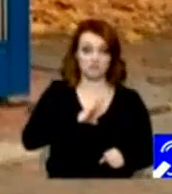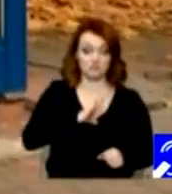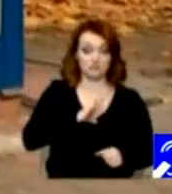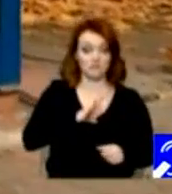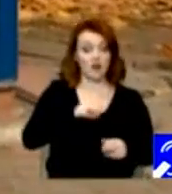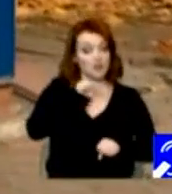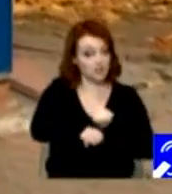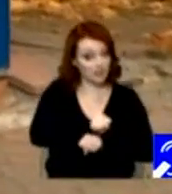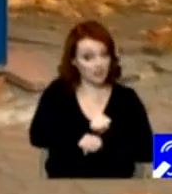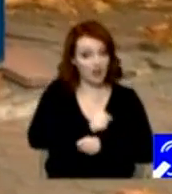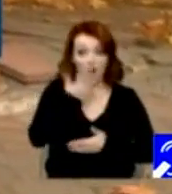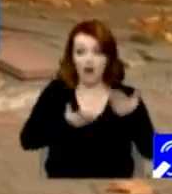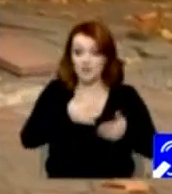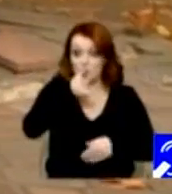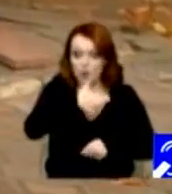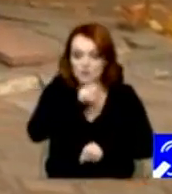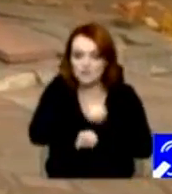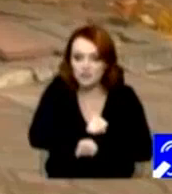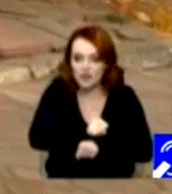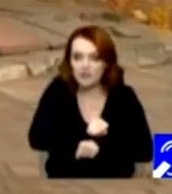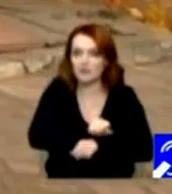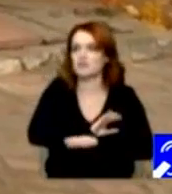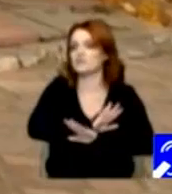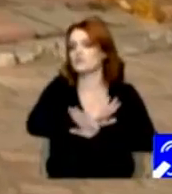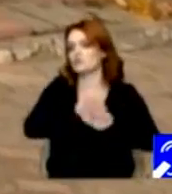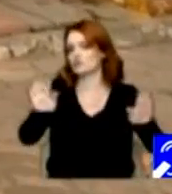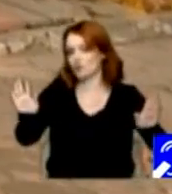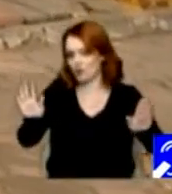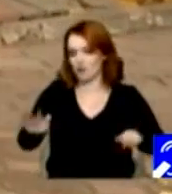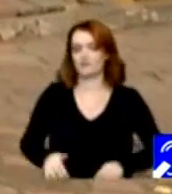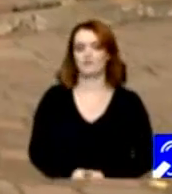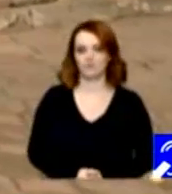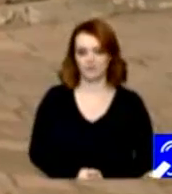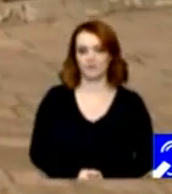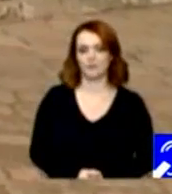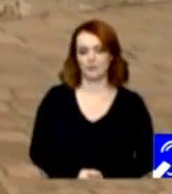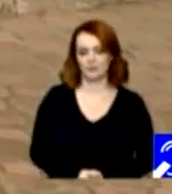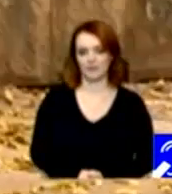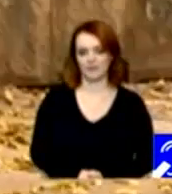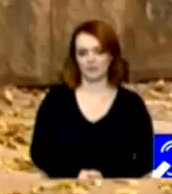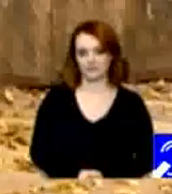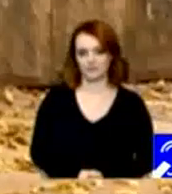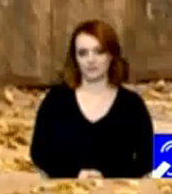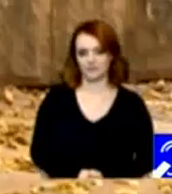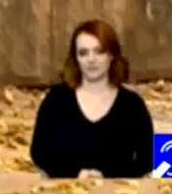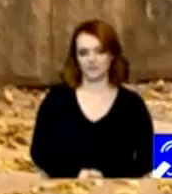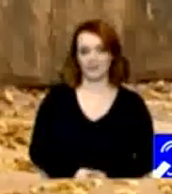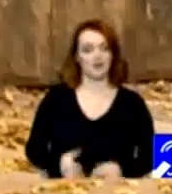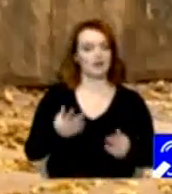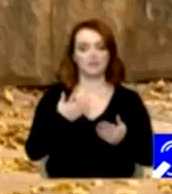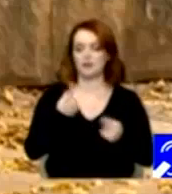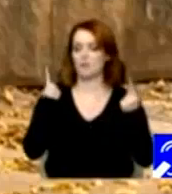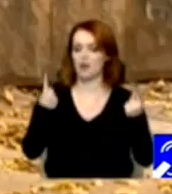jocurile de noroc In momentul in care a castigat ceva bani si in loc sa se opreasca continua sa joace este o gravitate